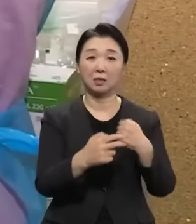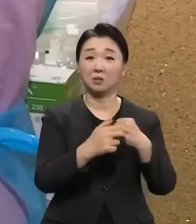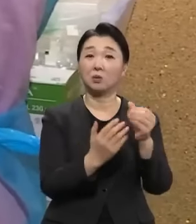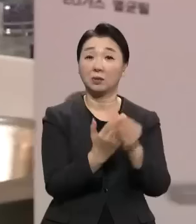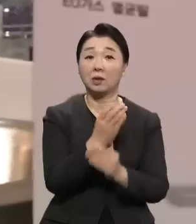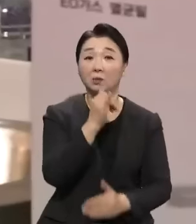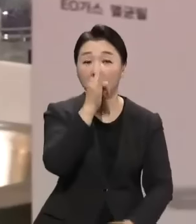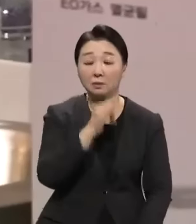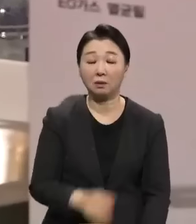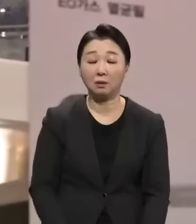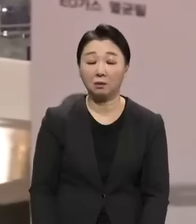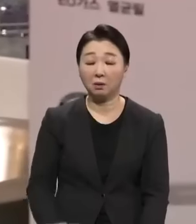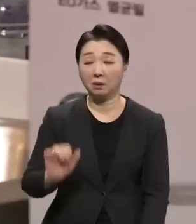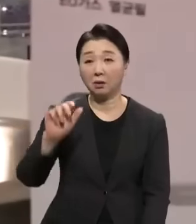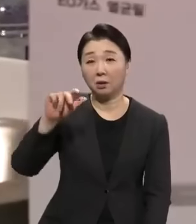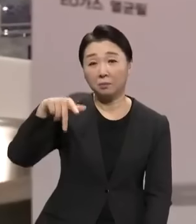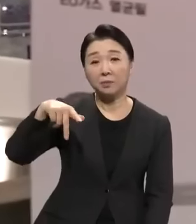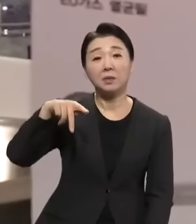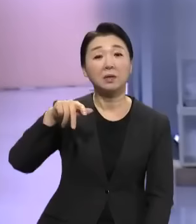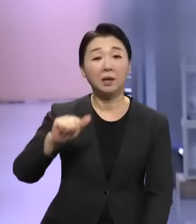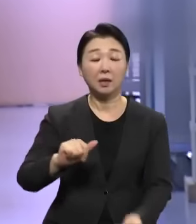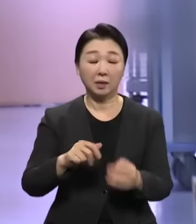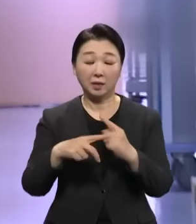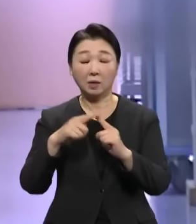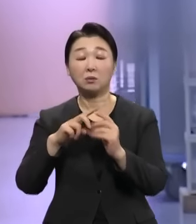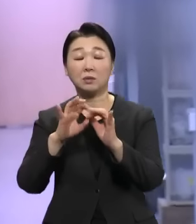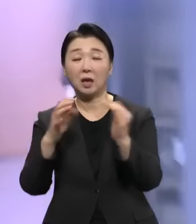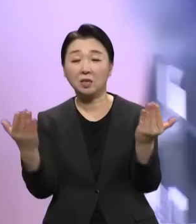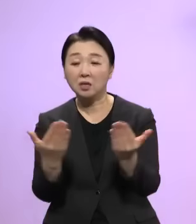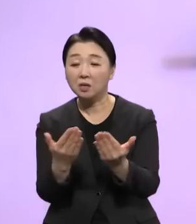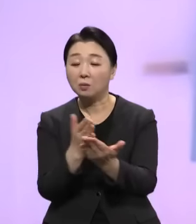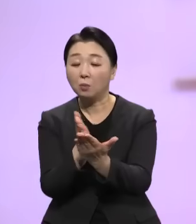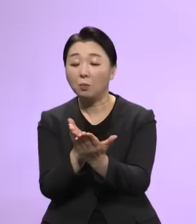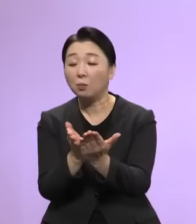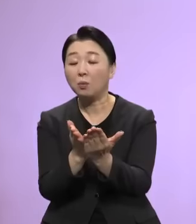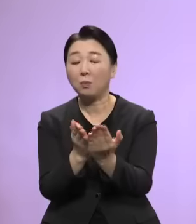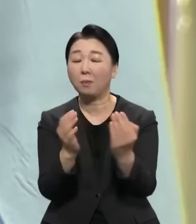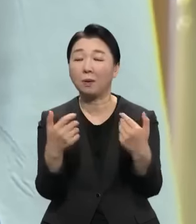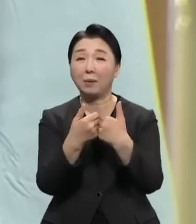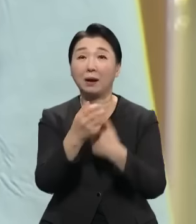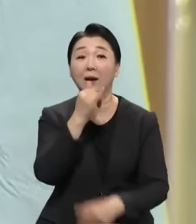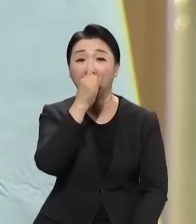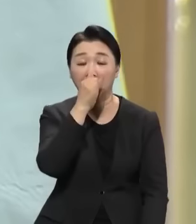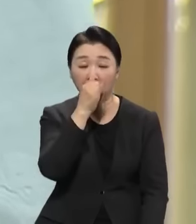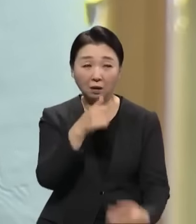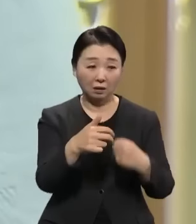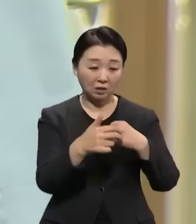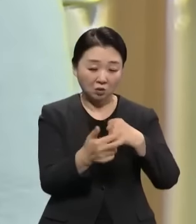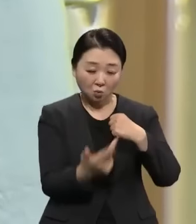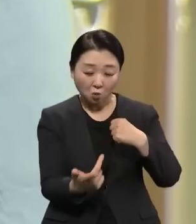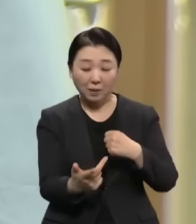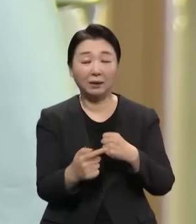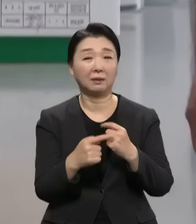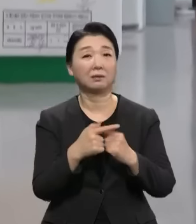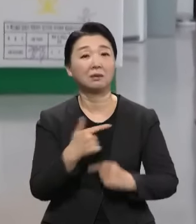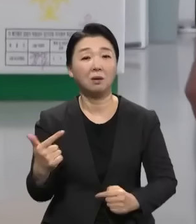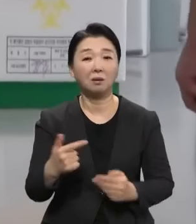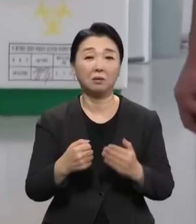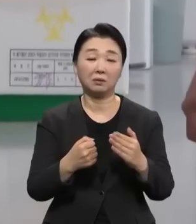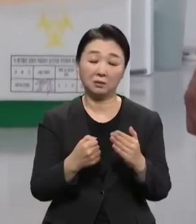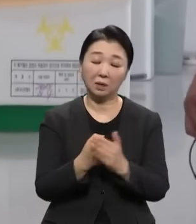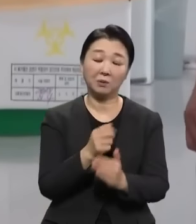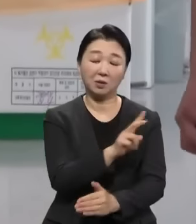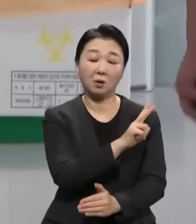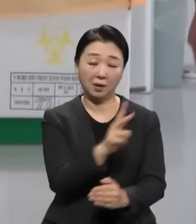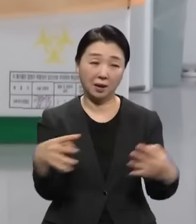간호사의 업무 범위를 놓고 맞서 오던 여야가 의료 공백이 길어지고 간호사 파업까지 예고되자 서둘러 합의해 나선